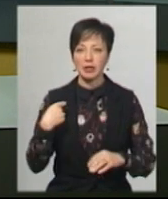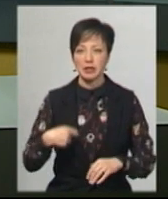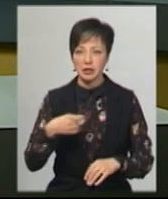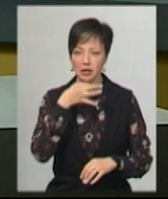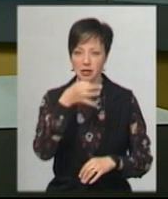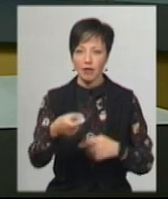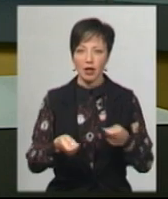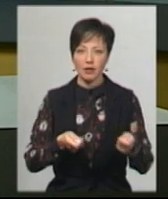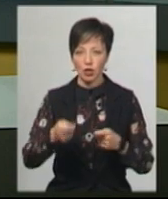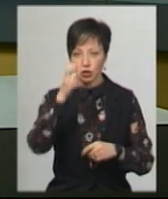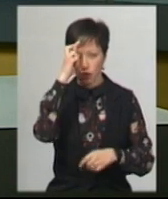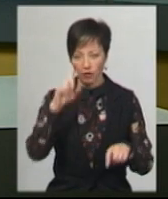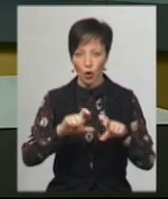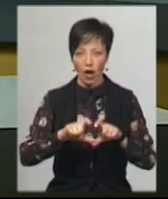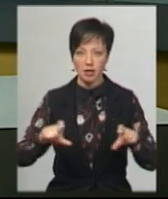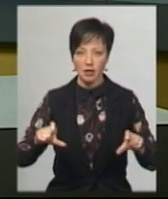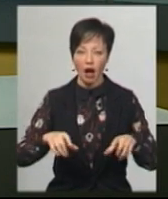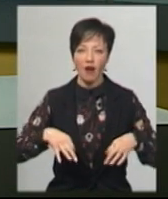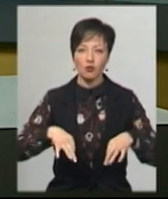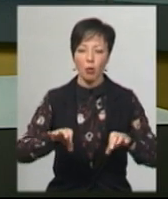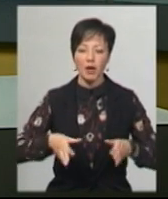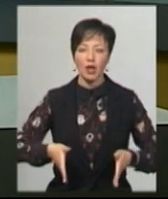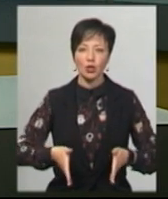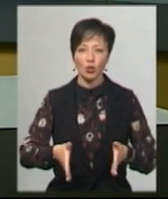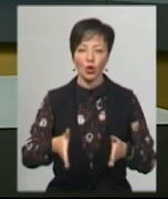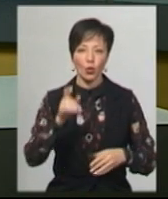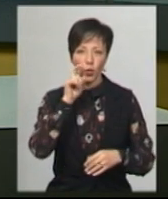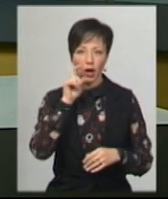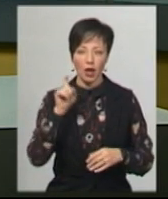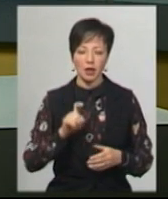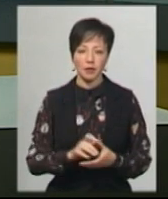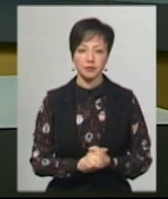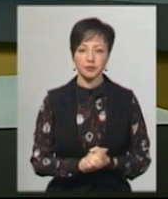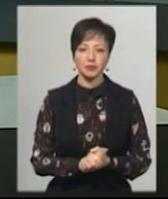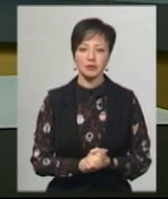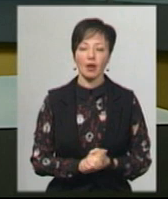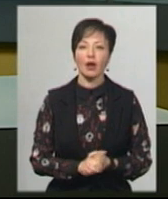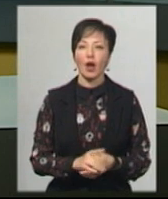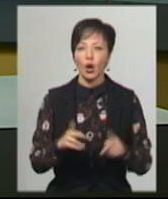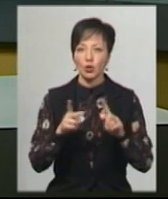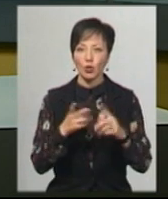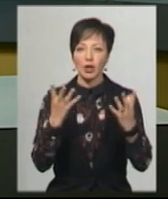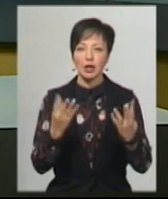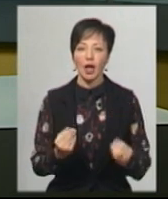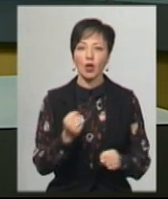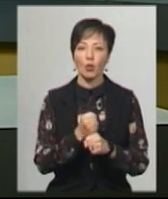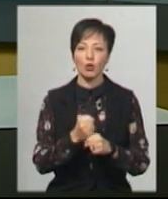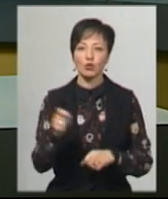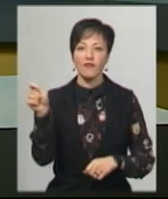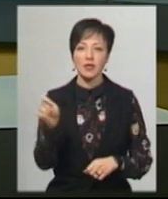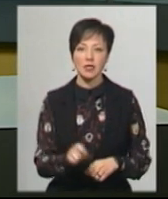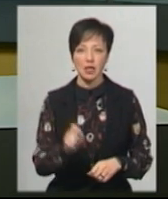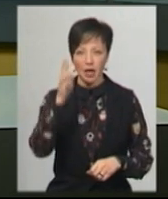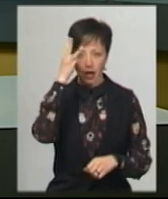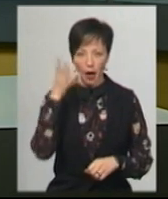сказав керівник Державного агентства автомобільних доріг України Олександр Кубраков. У другий день робочого візиту на